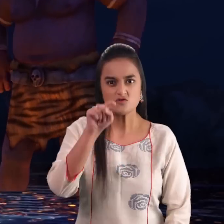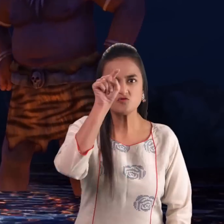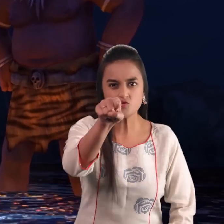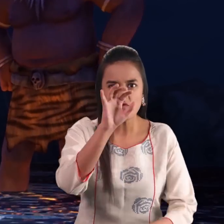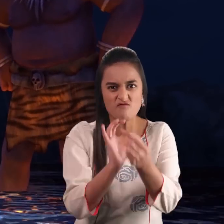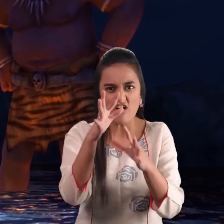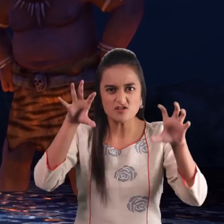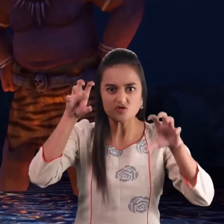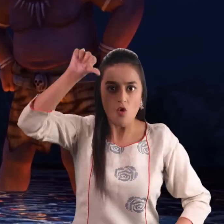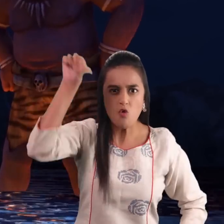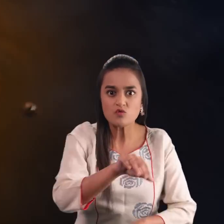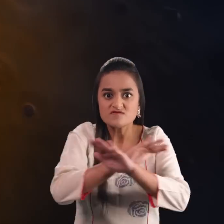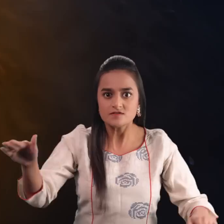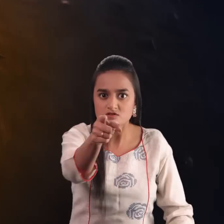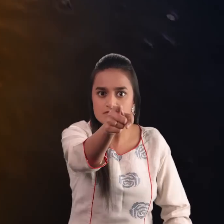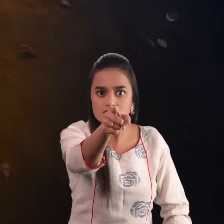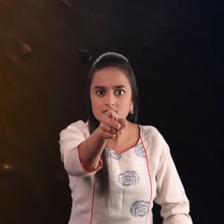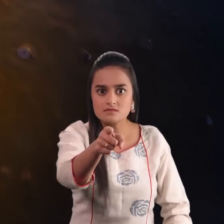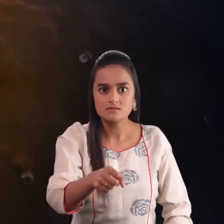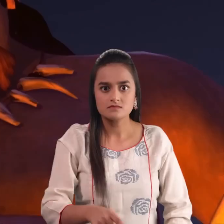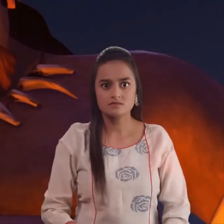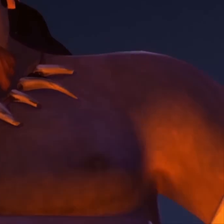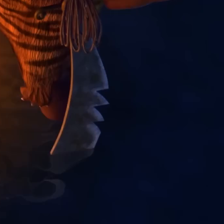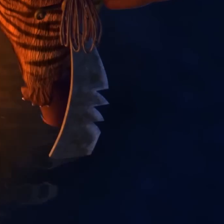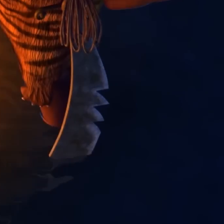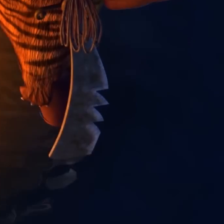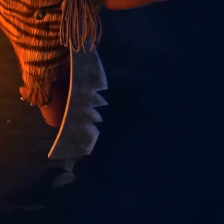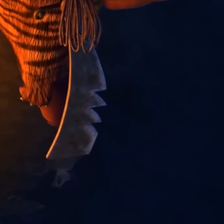इस बार तू हार गया अग्निदैत्य।